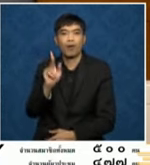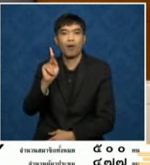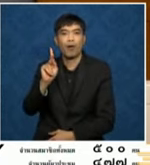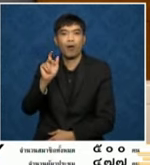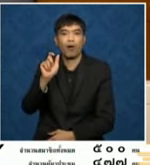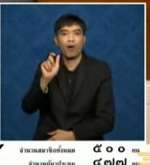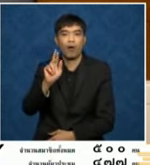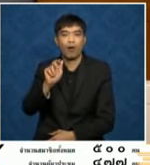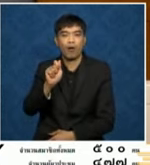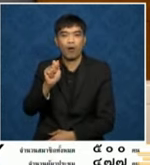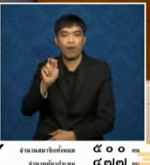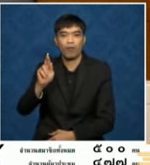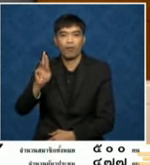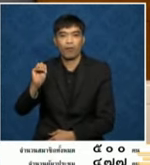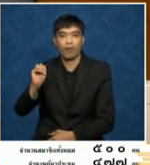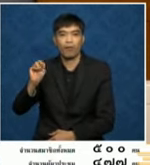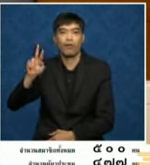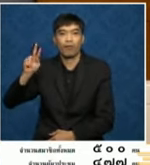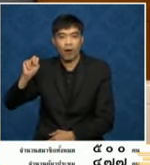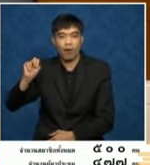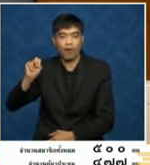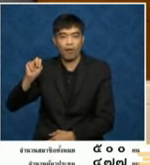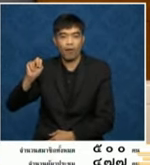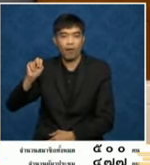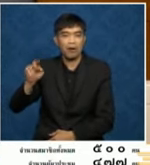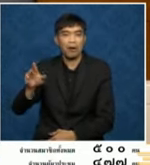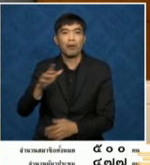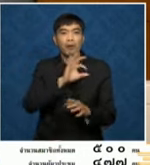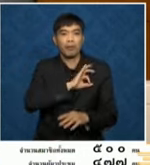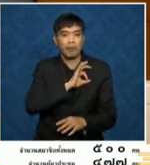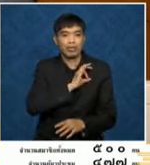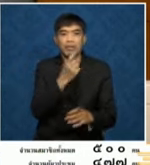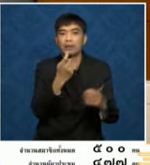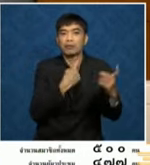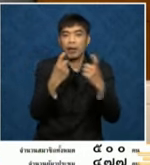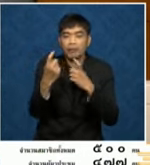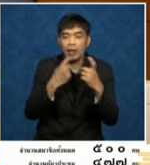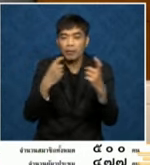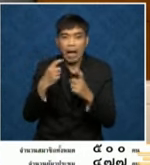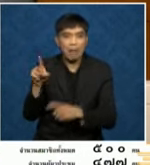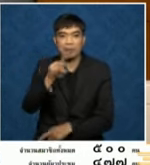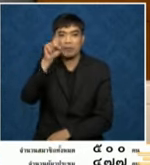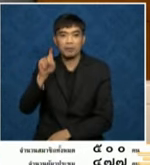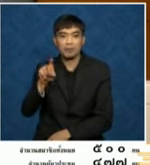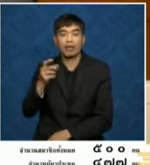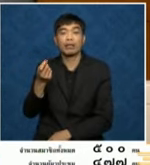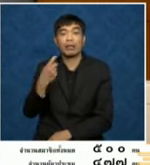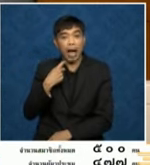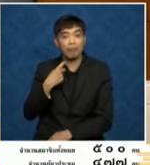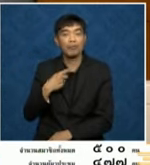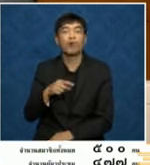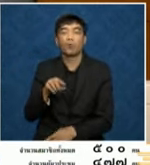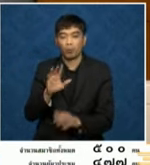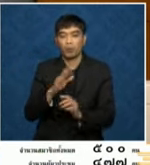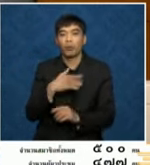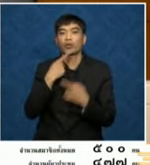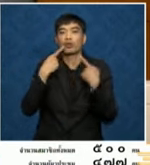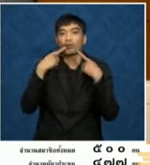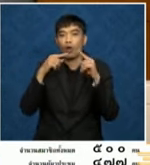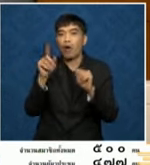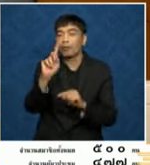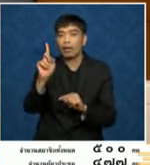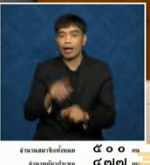บมาอยู่ในจุดเดียวกันนะครับเพราะมีเพื่อนสมาชิกอภิปรายค่อนข้างหลายคนนะครับในประเด็นแรกเลยนะครับมีคำถามเกี่ยวกับเรื่องของ